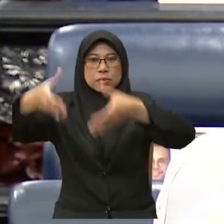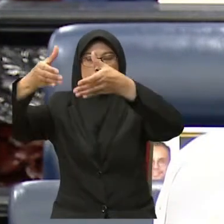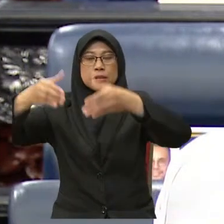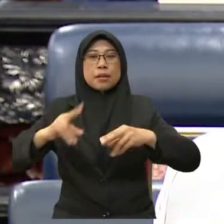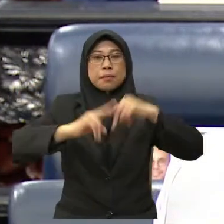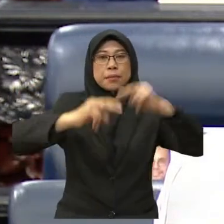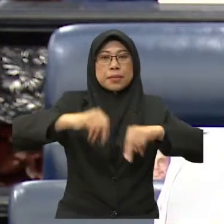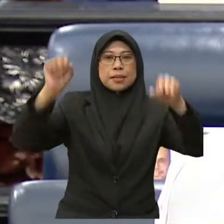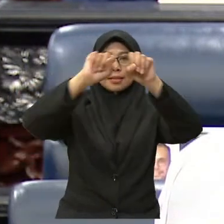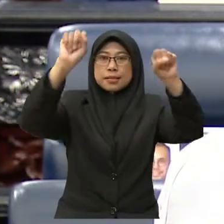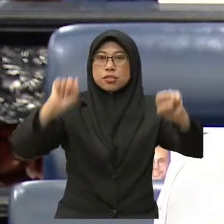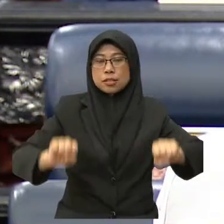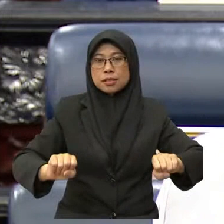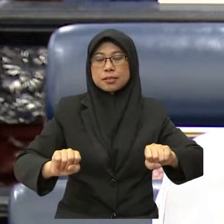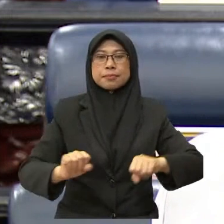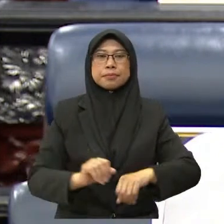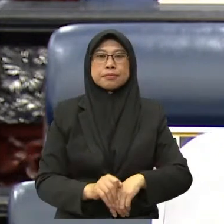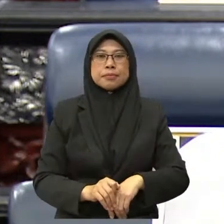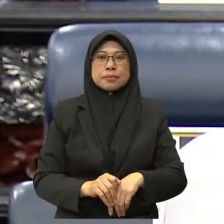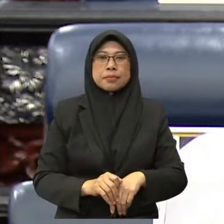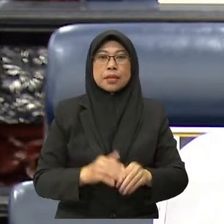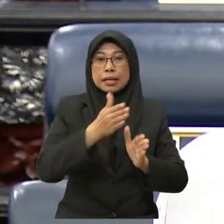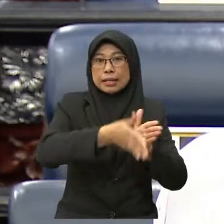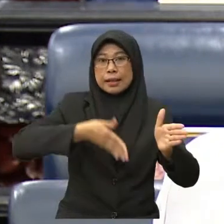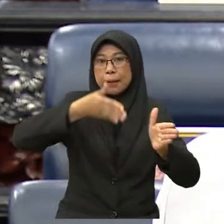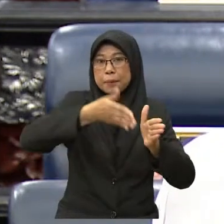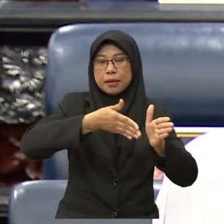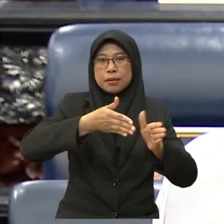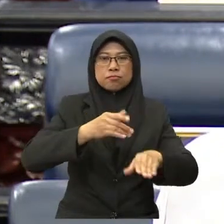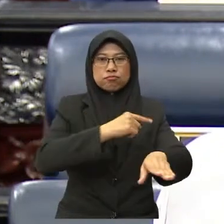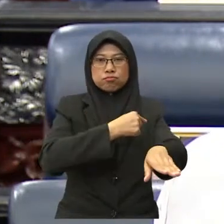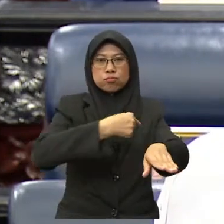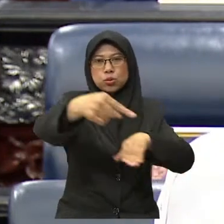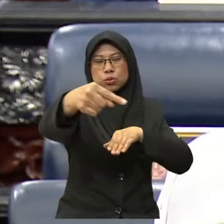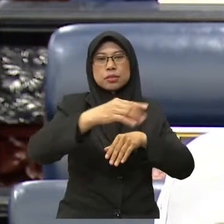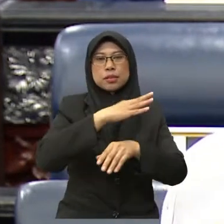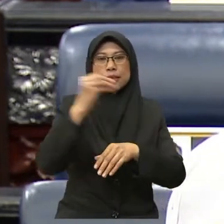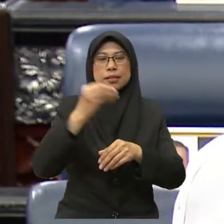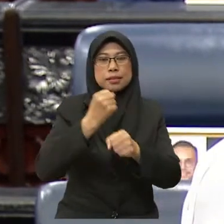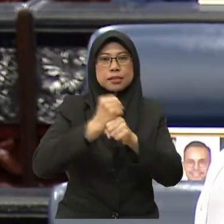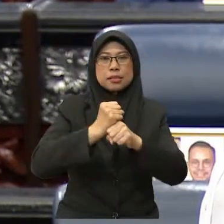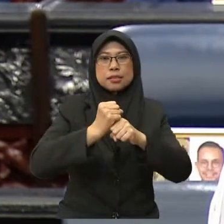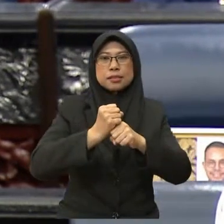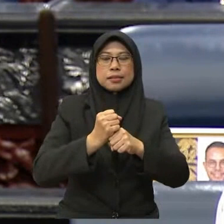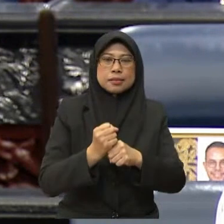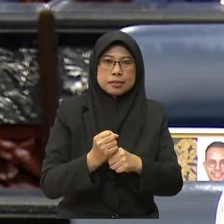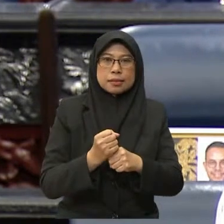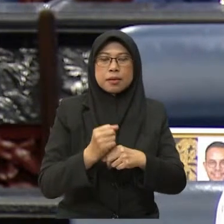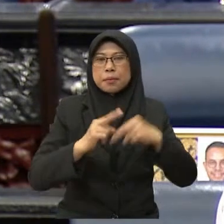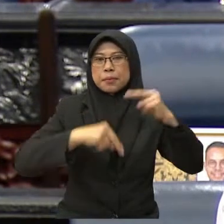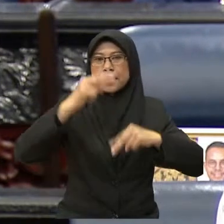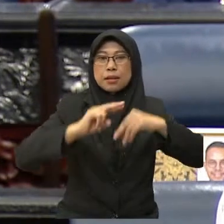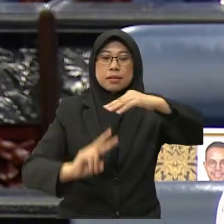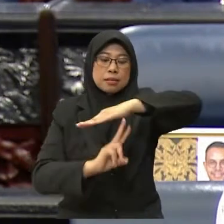stesen dan pemasangan landasan dengan izin track laying. Pada masa ini, kerja-kerja pembinaan seperti pembinaan jambatan yang